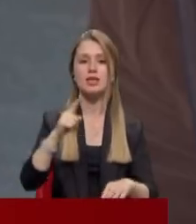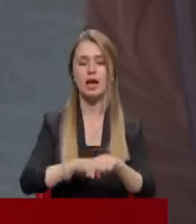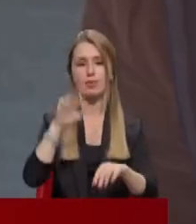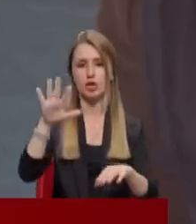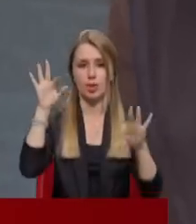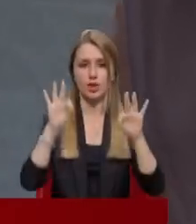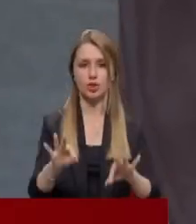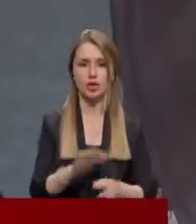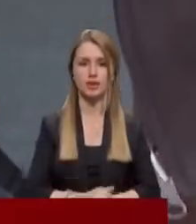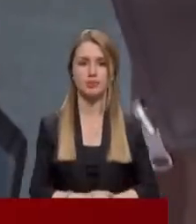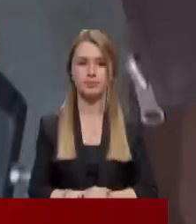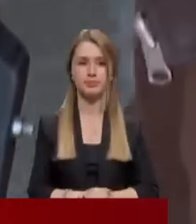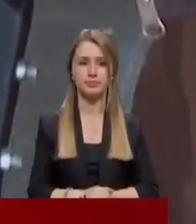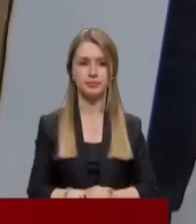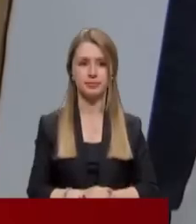başlayacak.